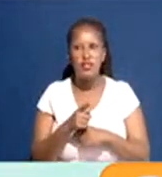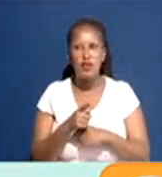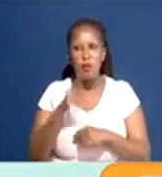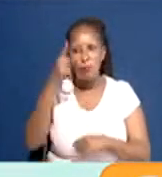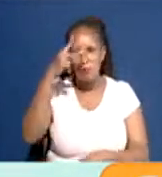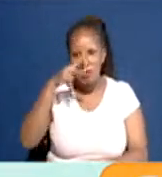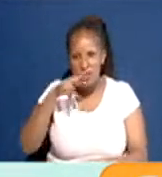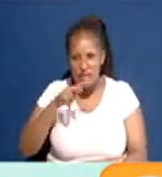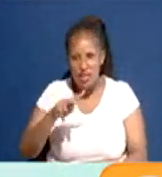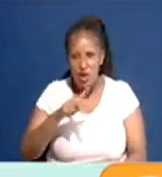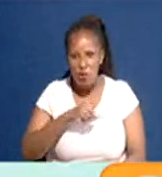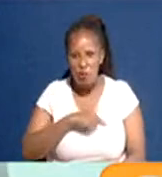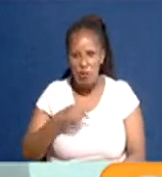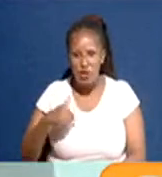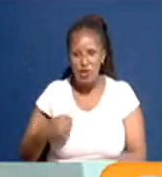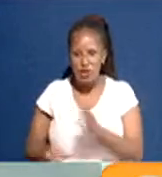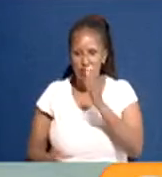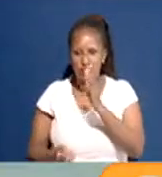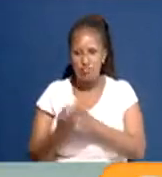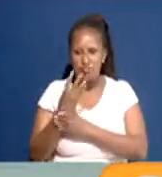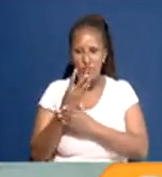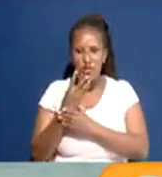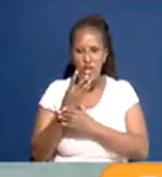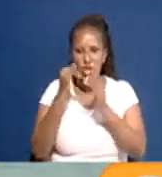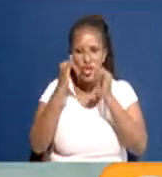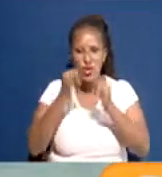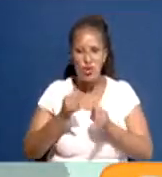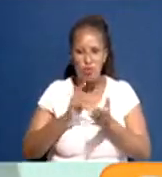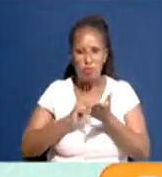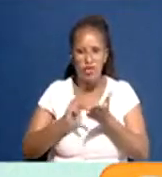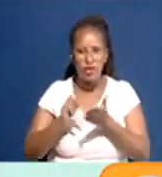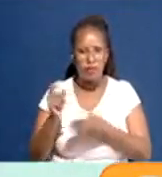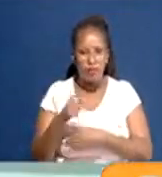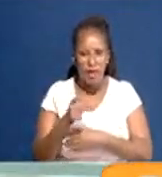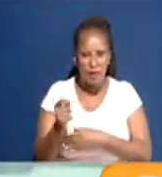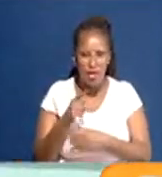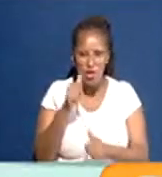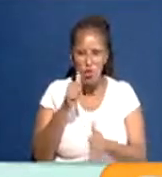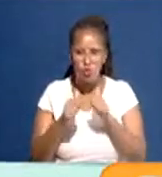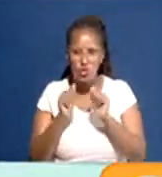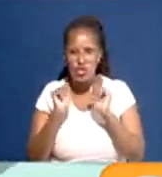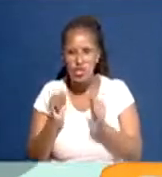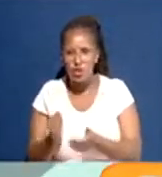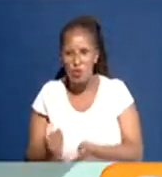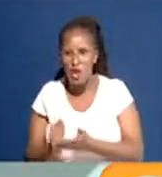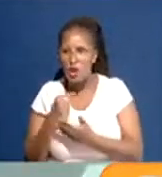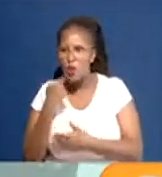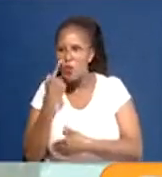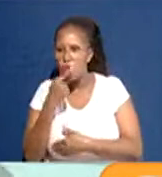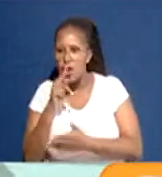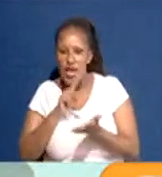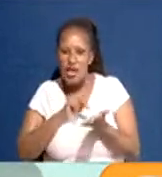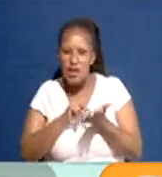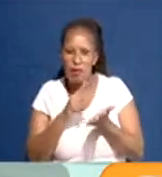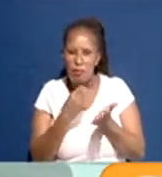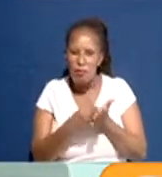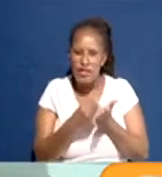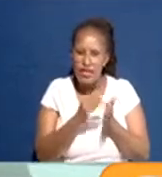policy. Tunatengeneza sera mpya ambayo itashughulikia ni nani analipwa pesa ngapi.